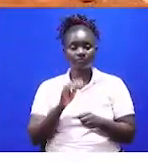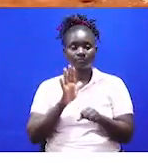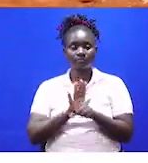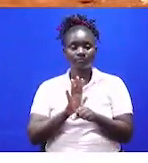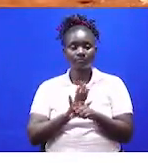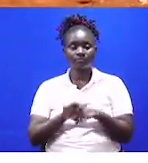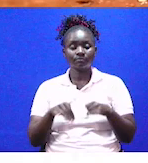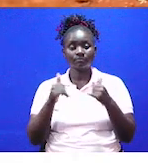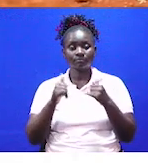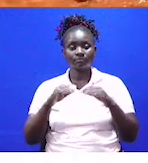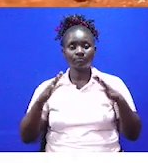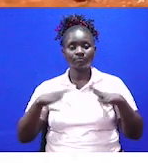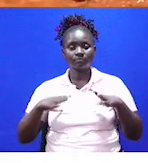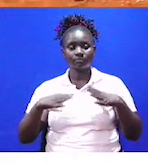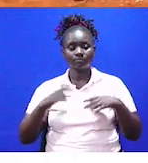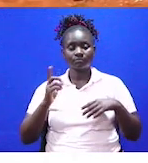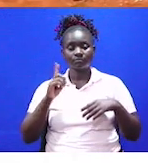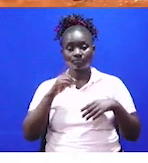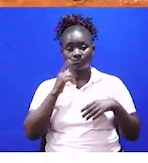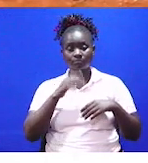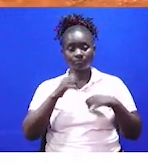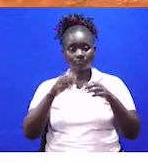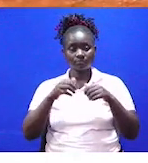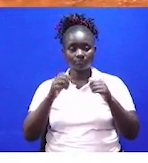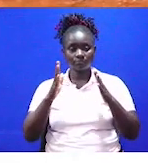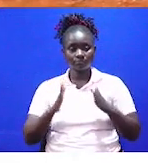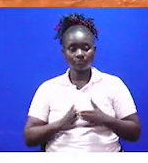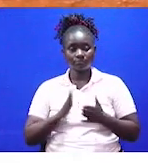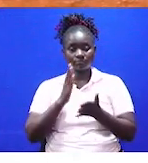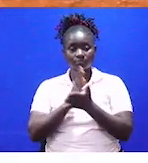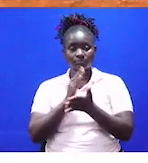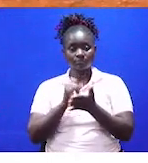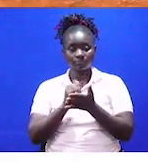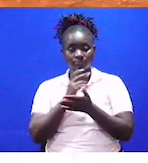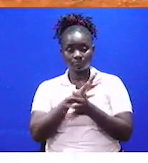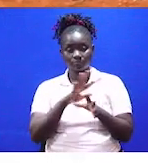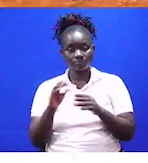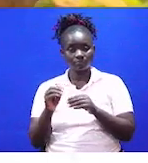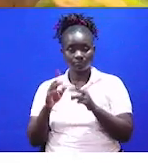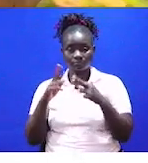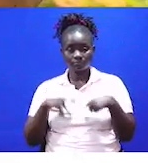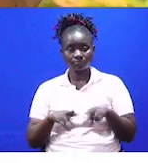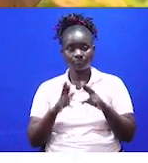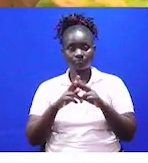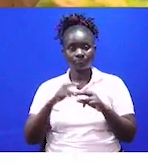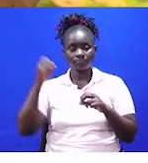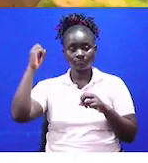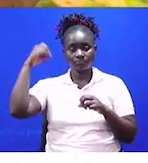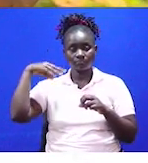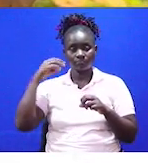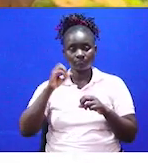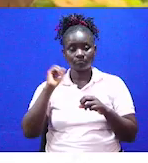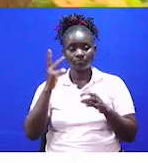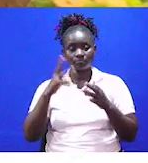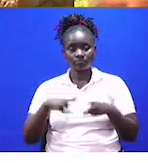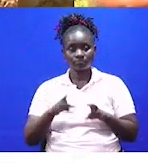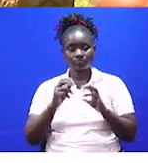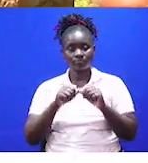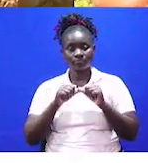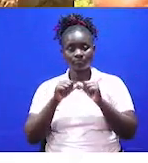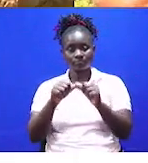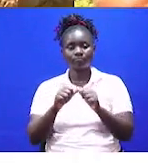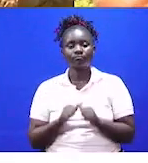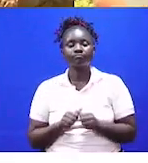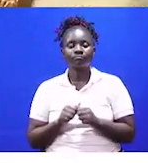kaba minyabaiga anene barabalimi Baga nidia kwenye kiligwa kuroisiri kwa weche bara na wigo nestima, unechule ya mo yokuwe gendrelia.